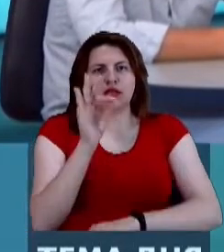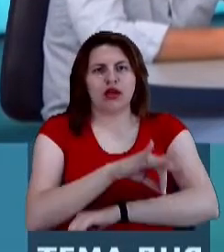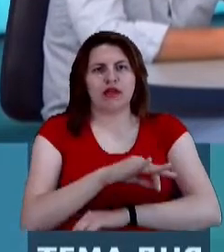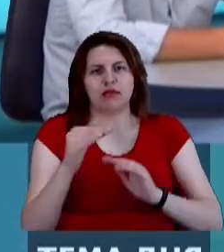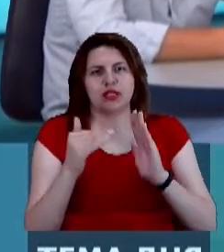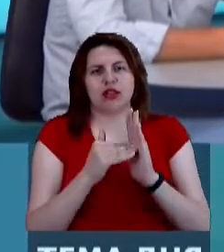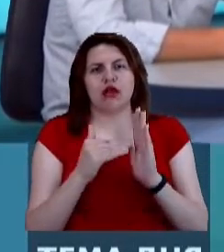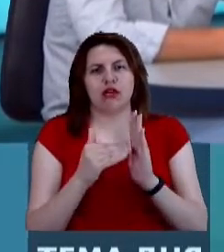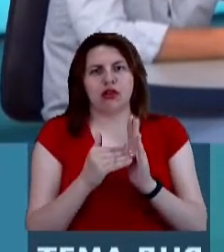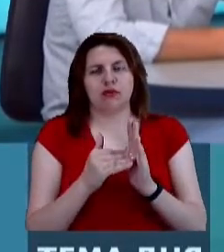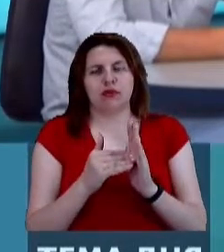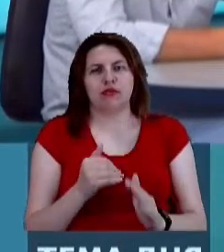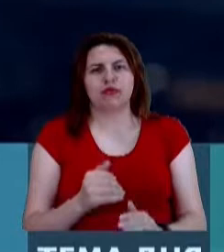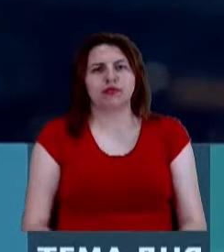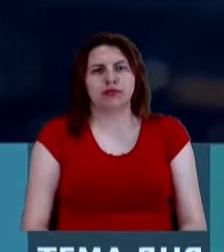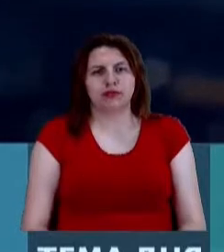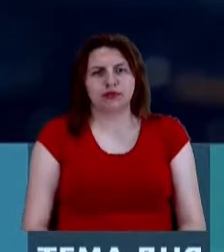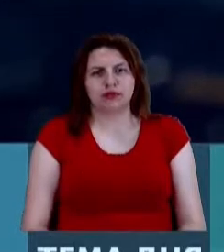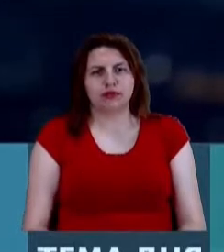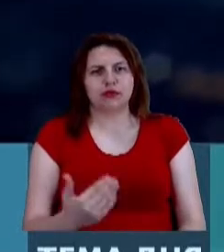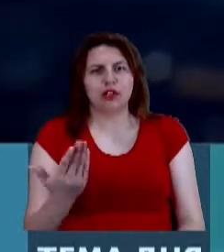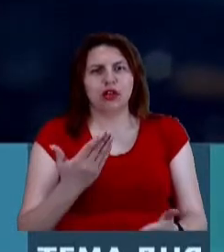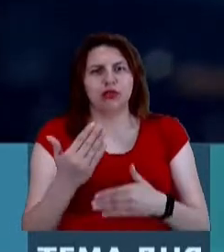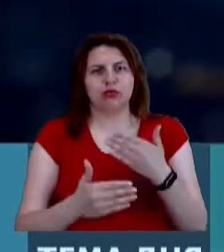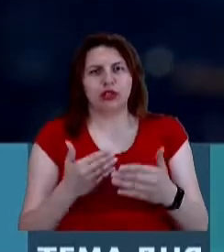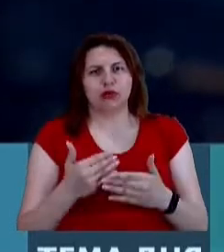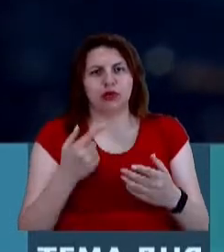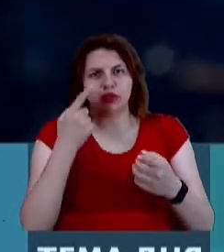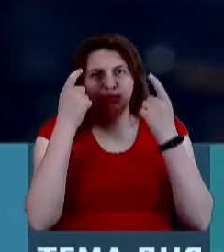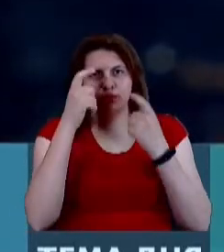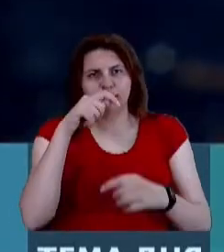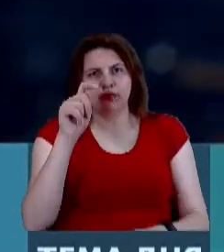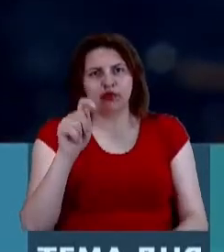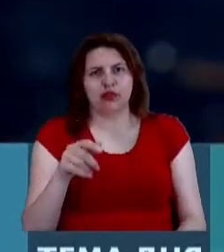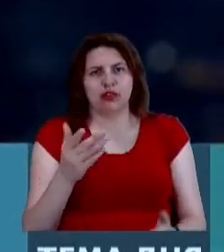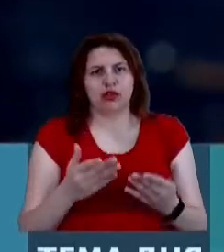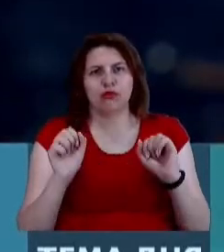ваш погляд, на якому ми етапі інформаційної війни зараз, якщо, звісно, такий етап можна виокремити?